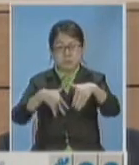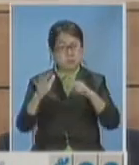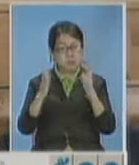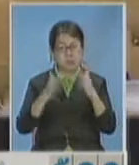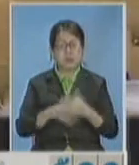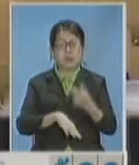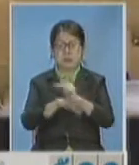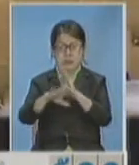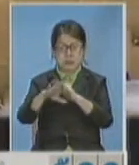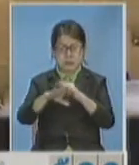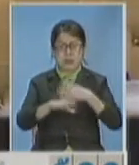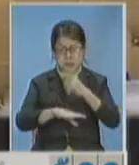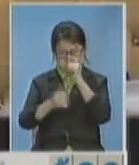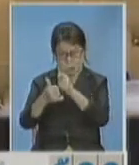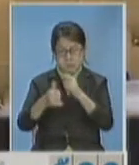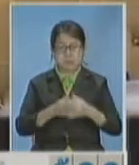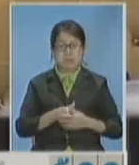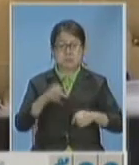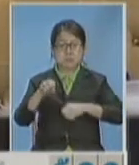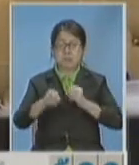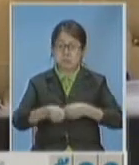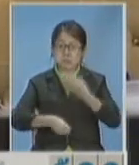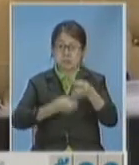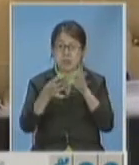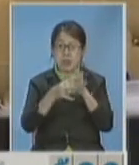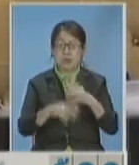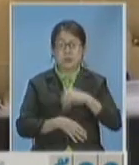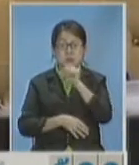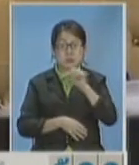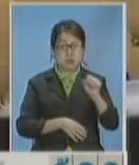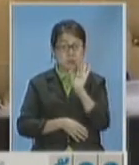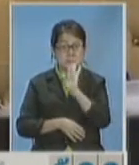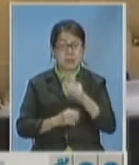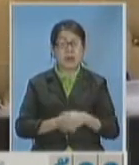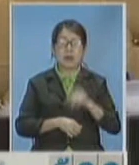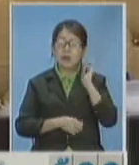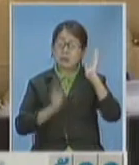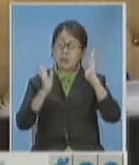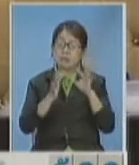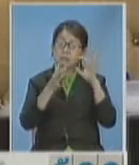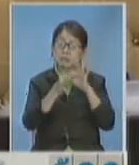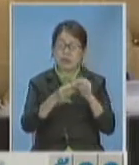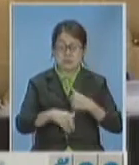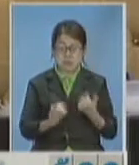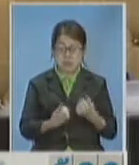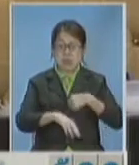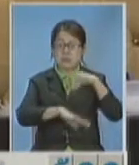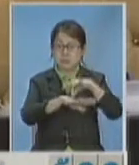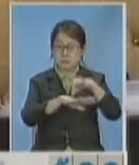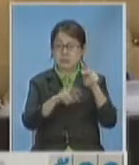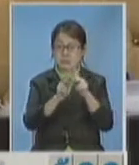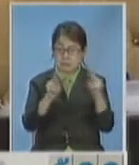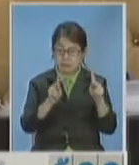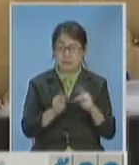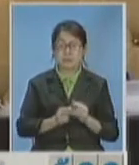ยความเคารพครับท่านไม่ได้อภิปรายในฐานะสมาชิกสภาผู้แทนราษฎรท่านอภิปรายในฐานะกรรมาธิการที่